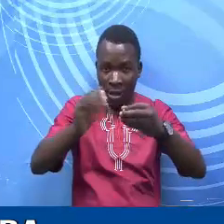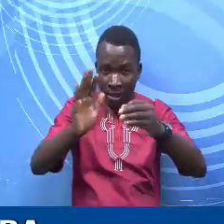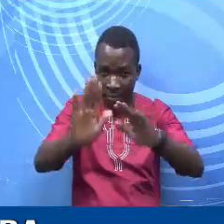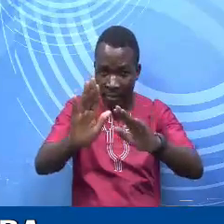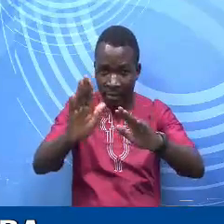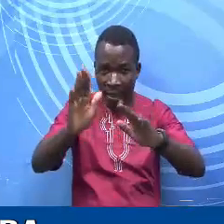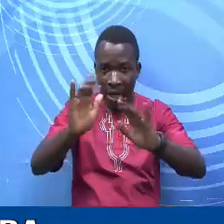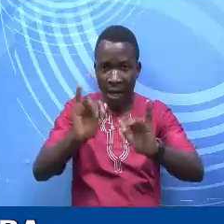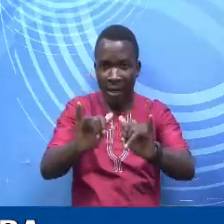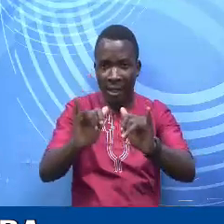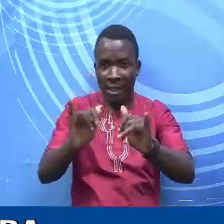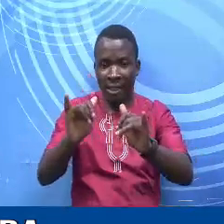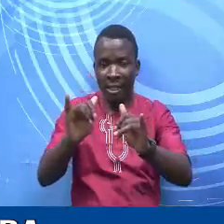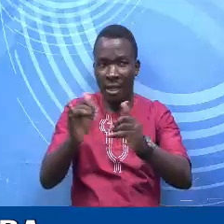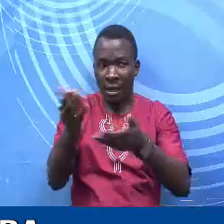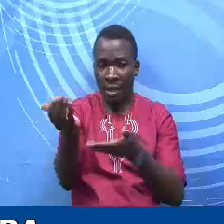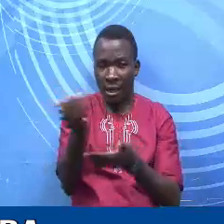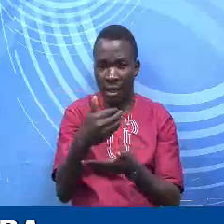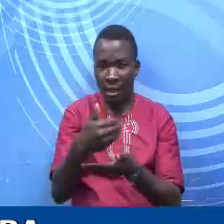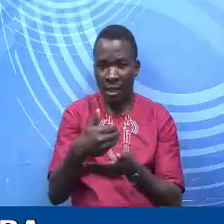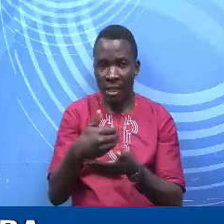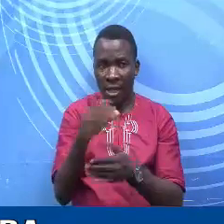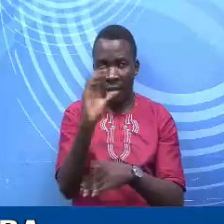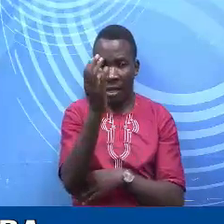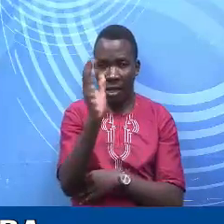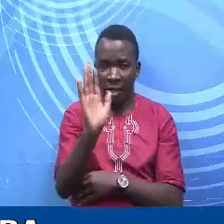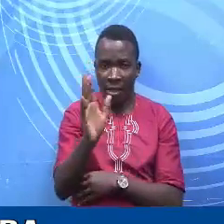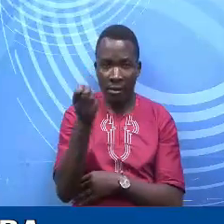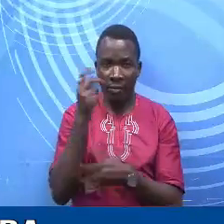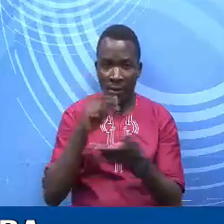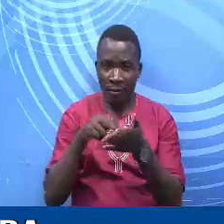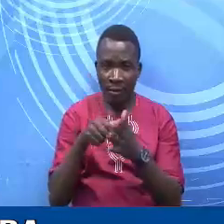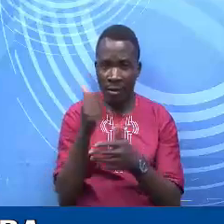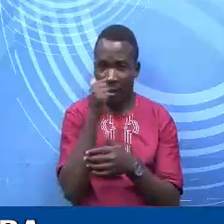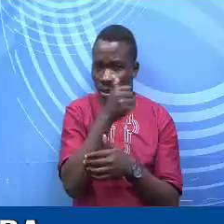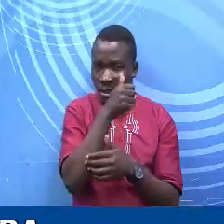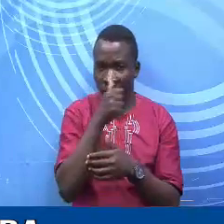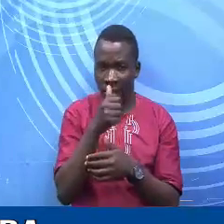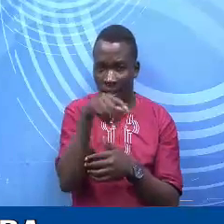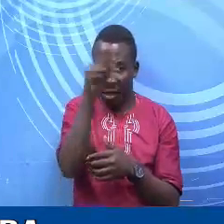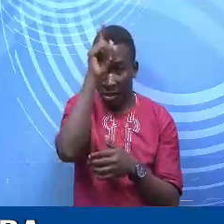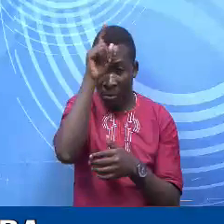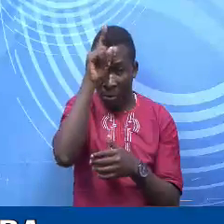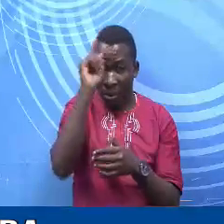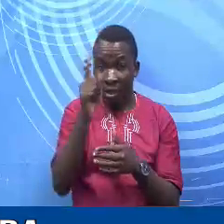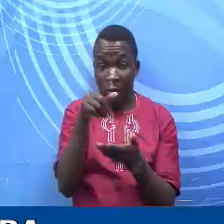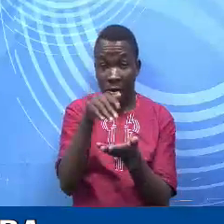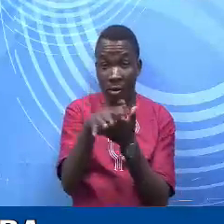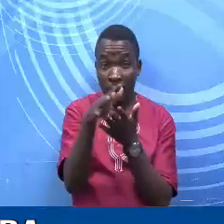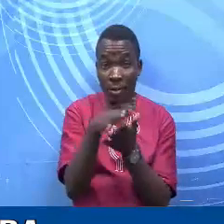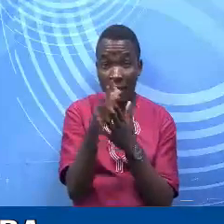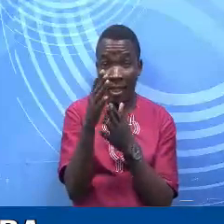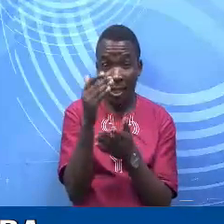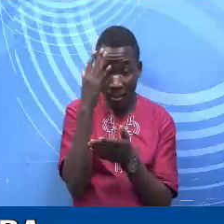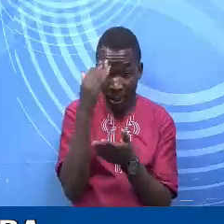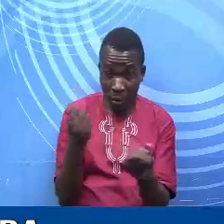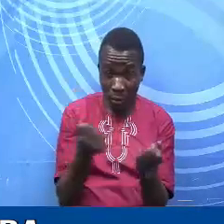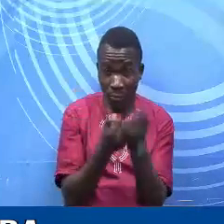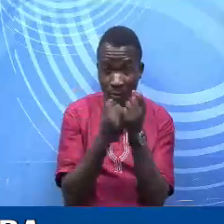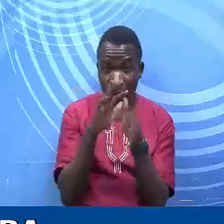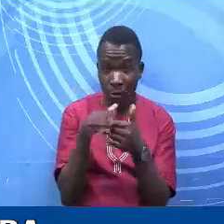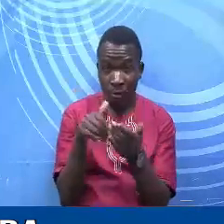akabusigara nakazasarura ishyamba Nuvango ni proje umva ni proje nziza kuko umuturage kugiti cyewe nta n'ikintu ashoramo. Nuvango turamukorera byose hanyuma